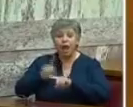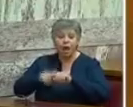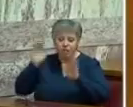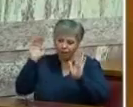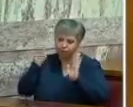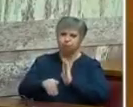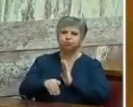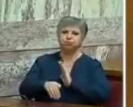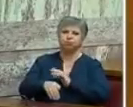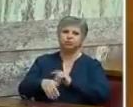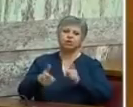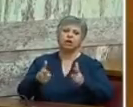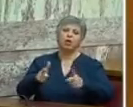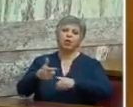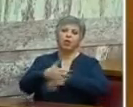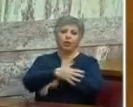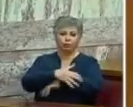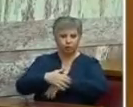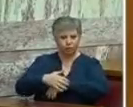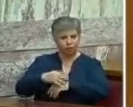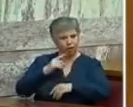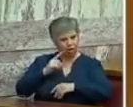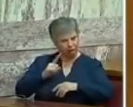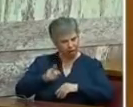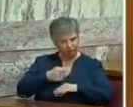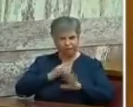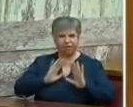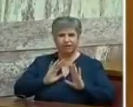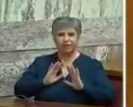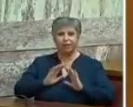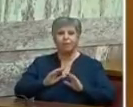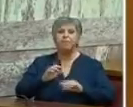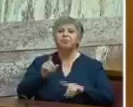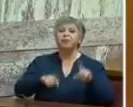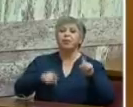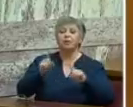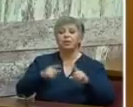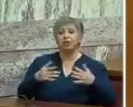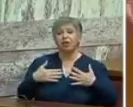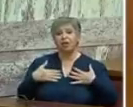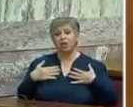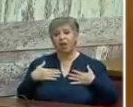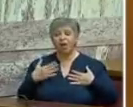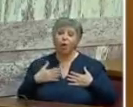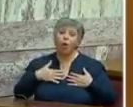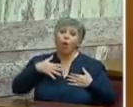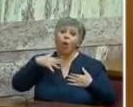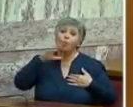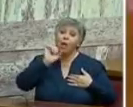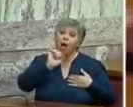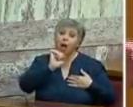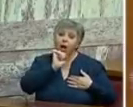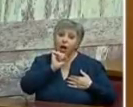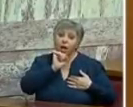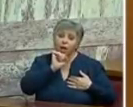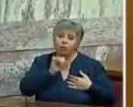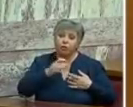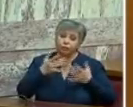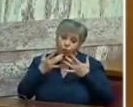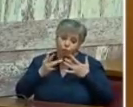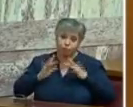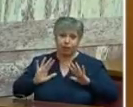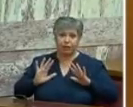τα τσαμπουκαλίκια. Ότι, α, εγώ παρετούμε και με περί. Θα λέγατε, α, έχει παραγραφεί. Α, έχει παραγραφεί. Και μια